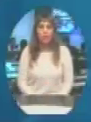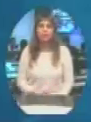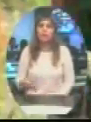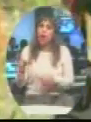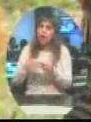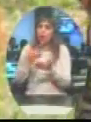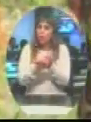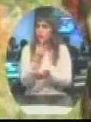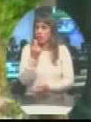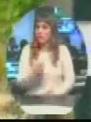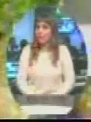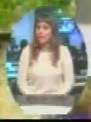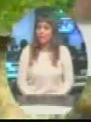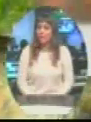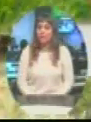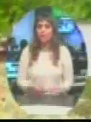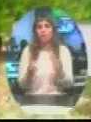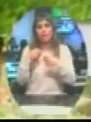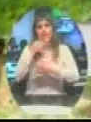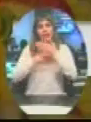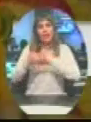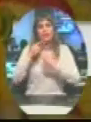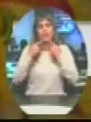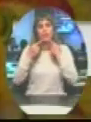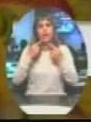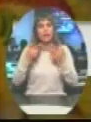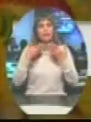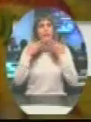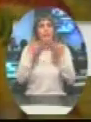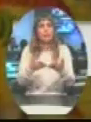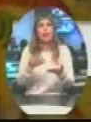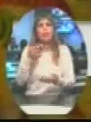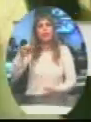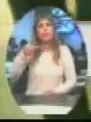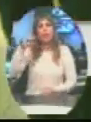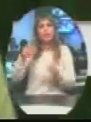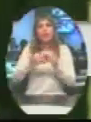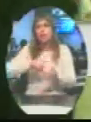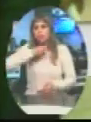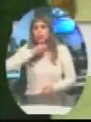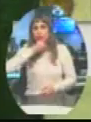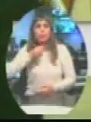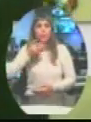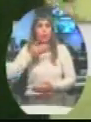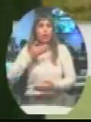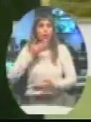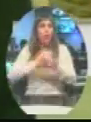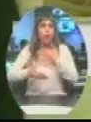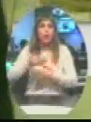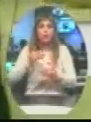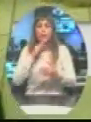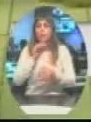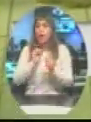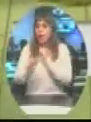לאוצר. ועדת העלייה והקליטה דנה בסיוע המוענק בשכר דירה לקשישים עולים. הבעיה הקשה אותה העמידה הוועדה